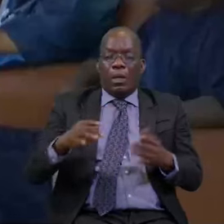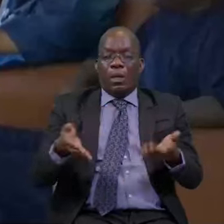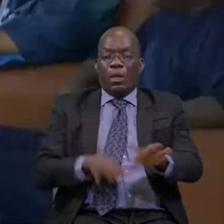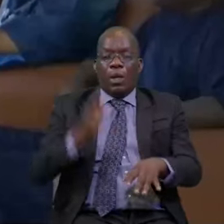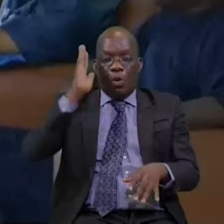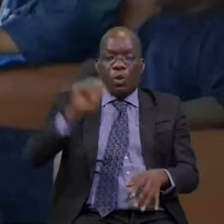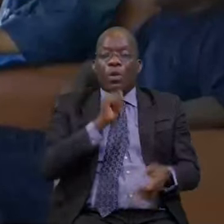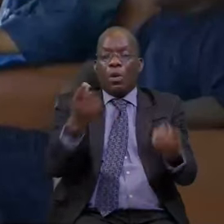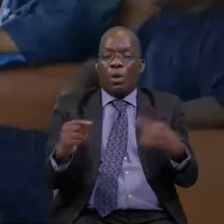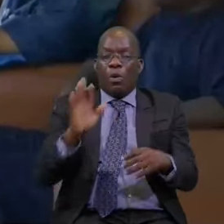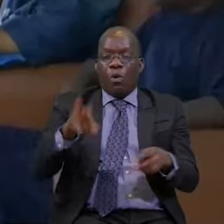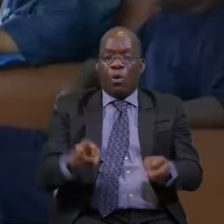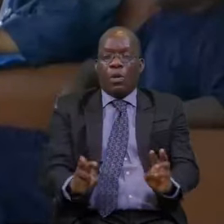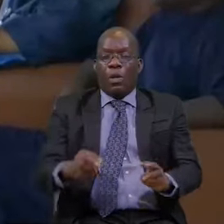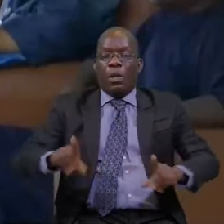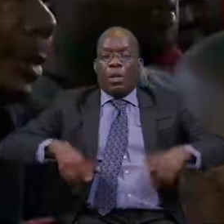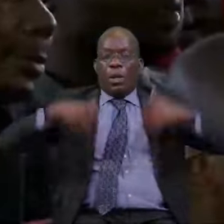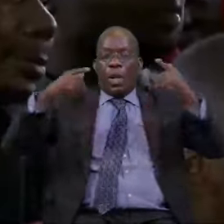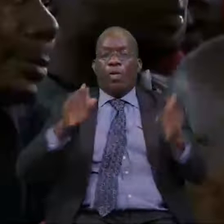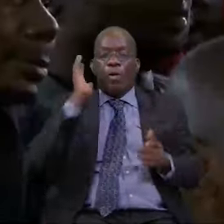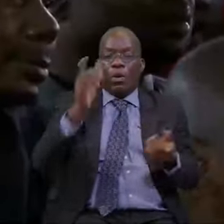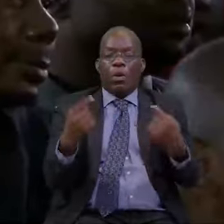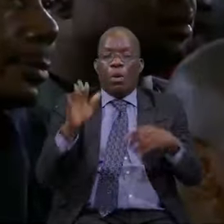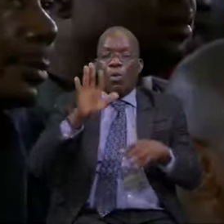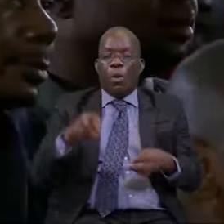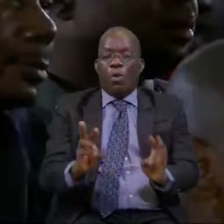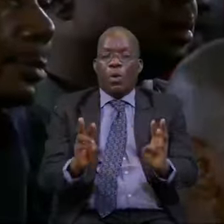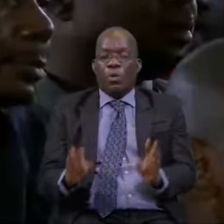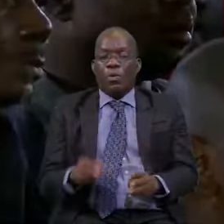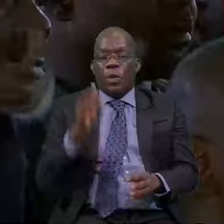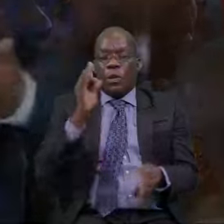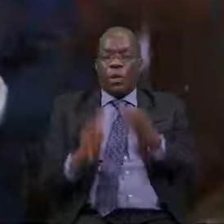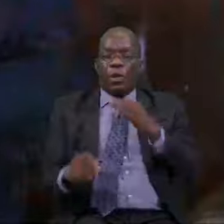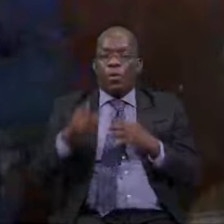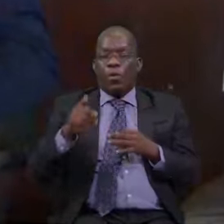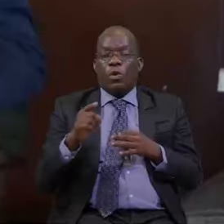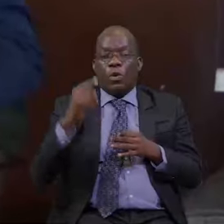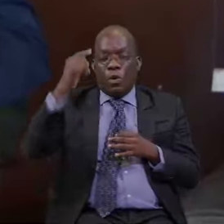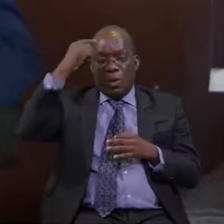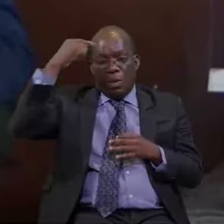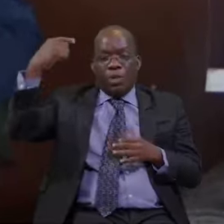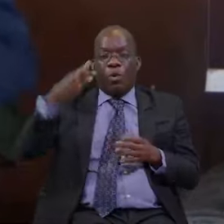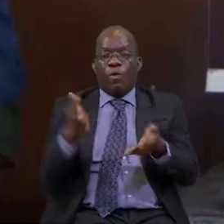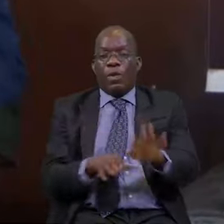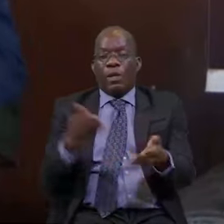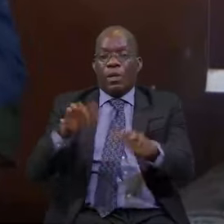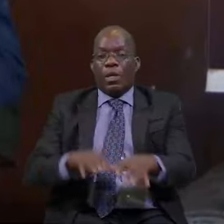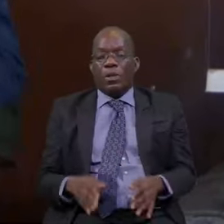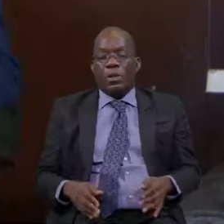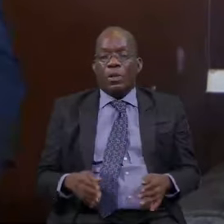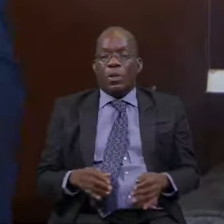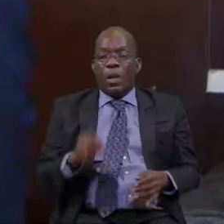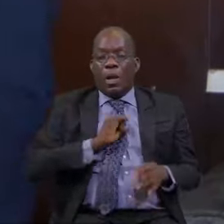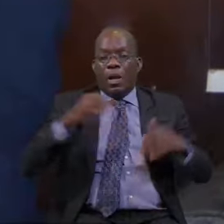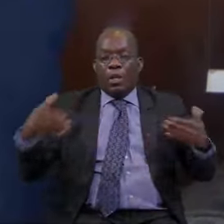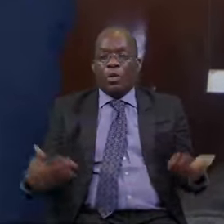arriver. La vie vous arrivera. Et si vous rêvez, chaque fois vous rêvez de la mort, alors je